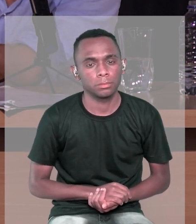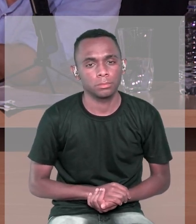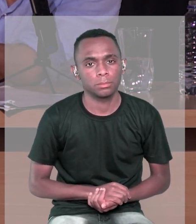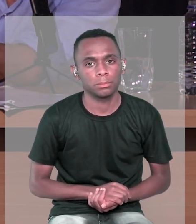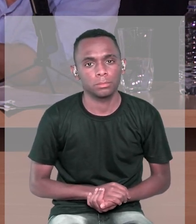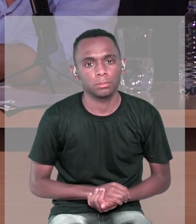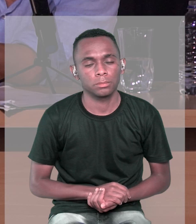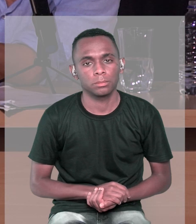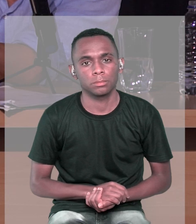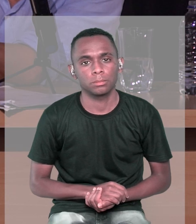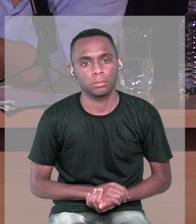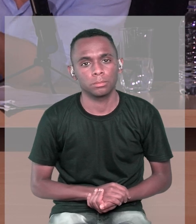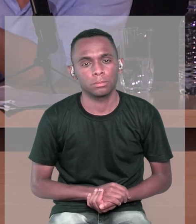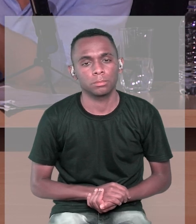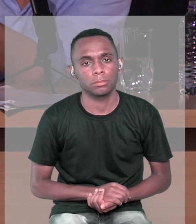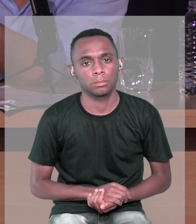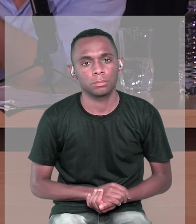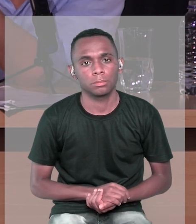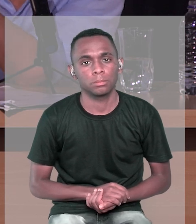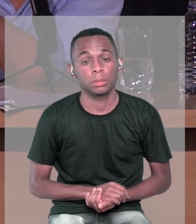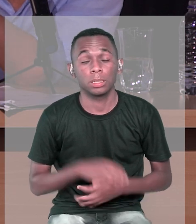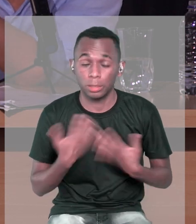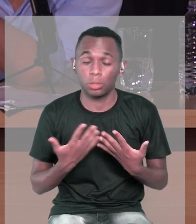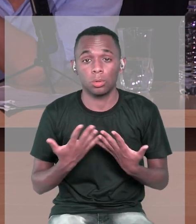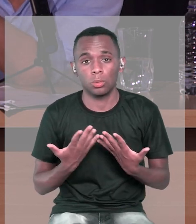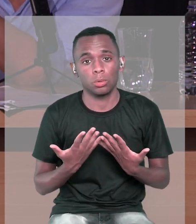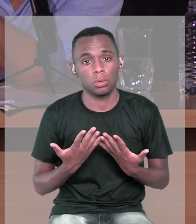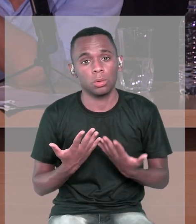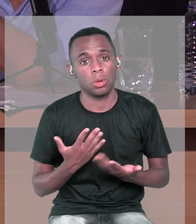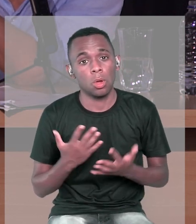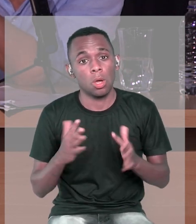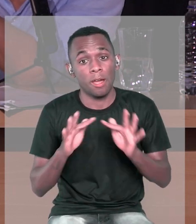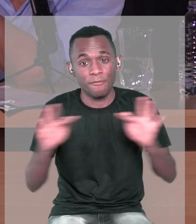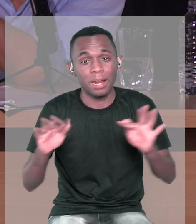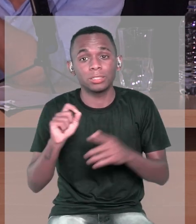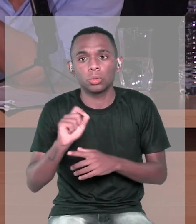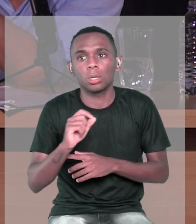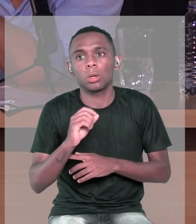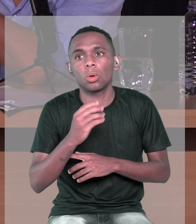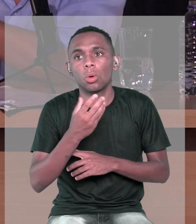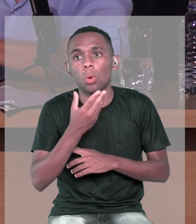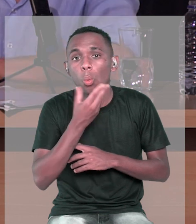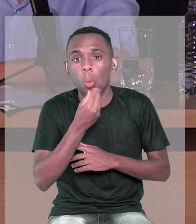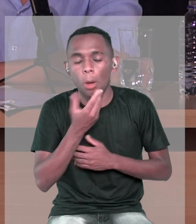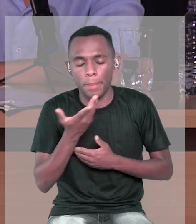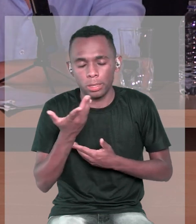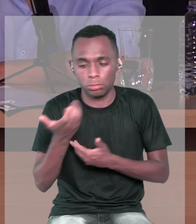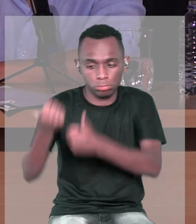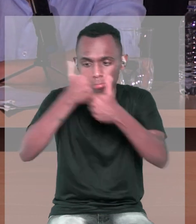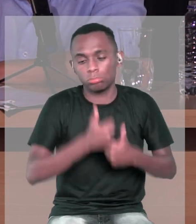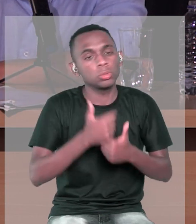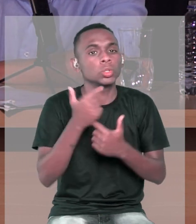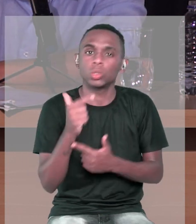l'homme n'est pas un empire dans un empire. Spinoza, ele falou a frase, não sei se eu falei, que o homem não é um império dentro de um império.